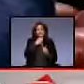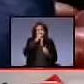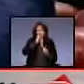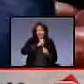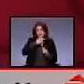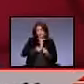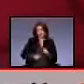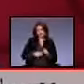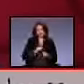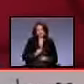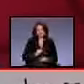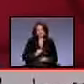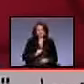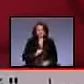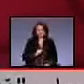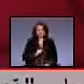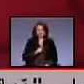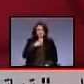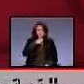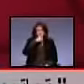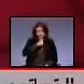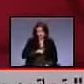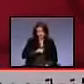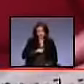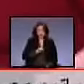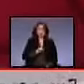جلد الذات جدا. عشان كده لما اجي ازعل مع حد ولا